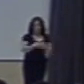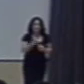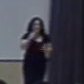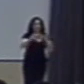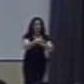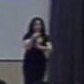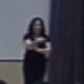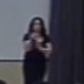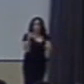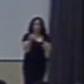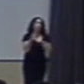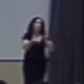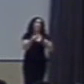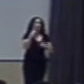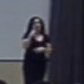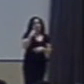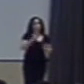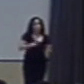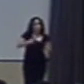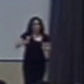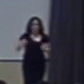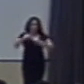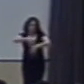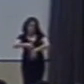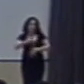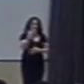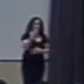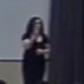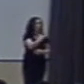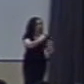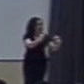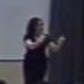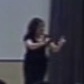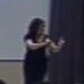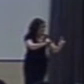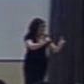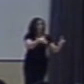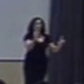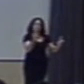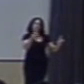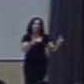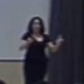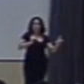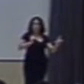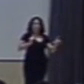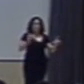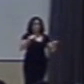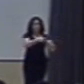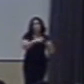és a dir, un dels nous hàbits que tenim és que estem veient la televisió i també comencem a navegar per internet, a buscar